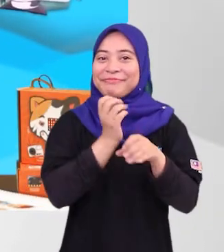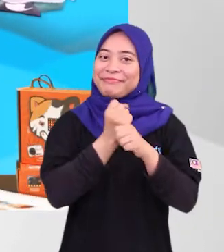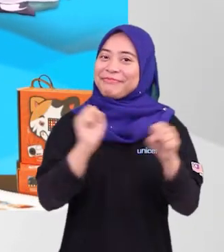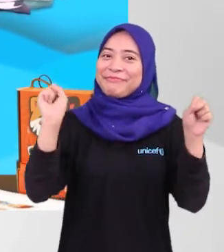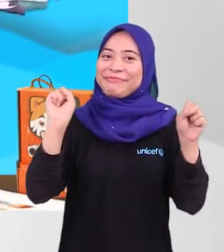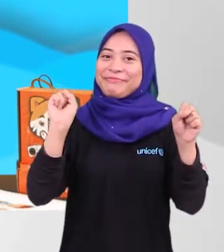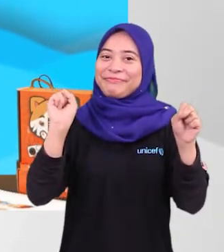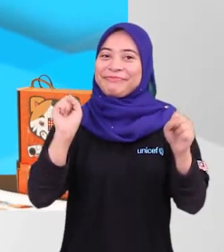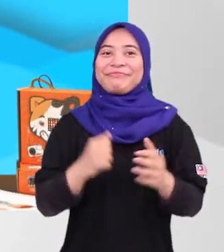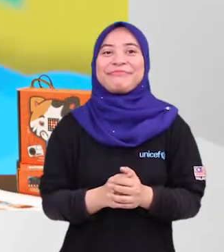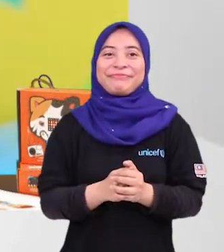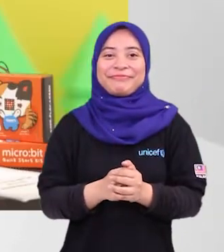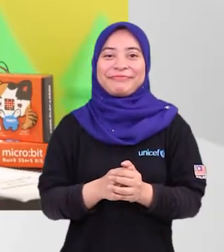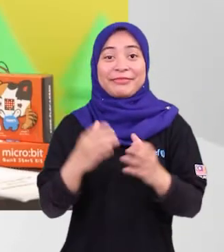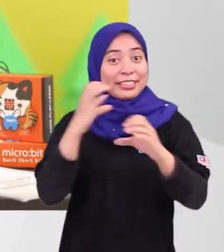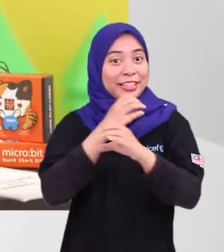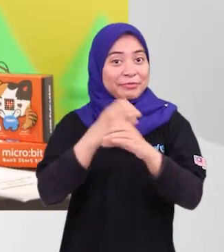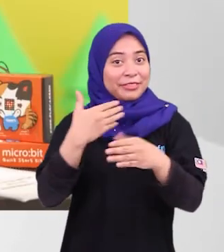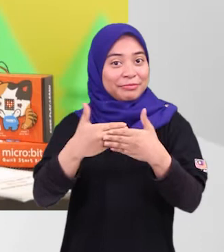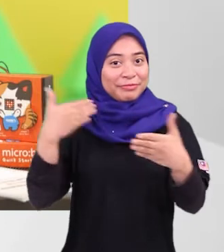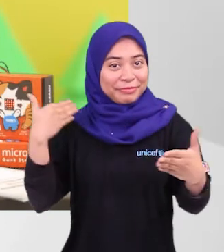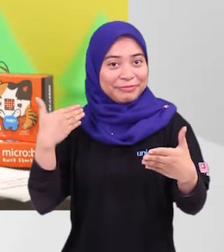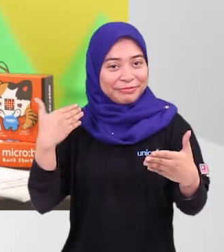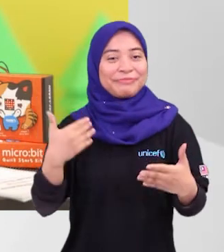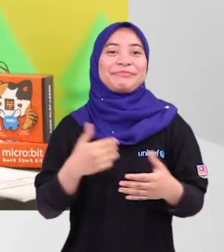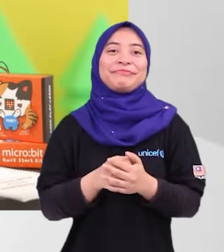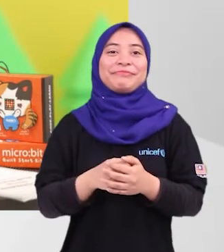Shark dah pun siap. Cabaran anda sebelum ke episod